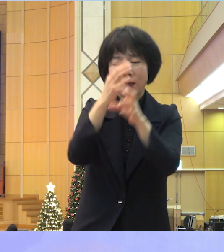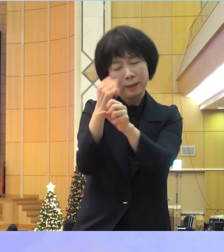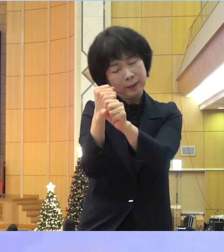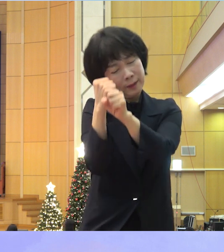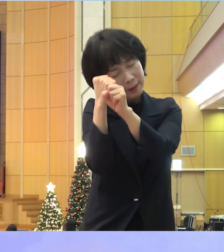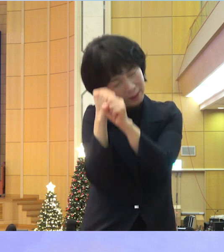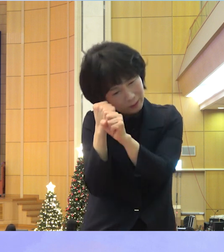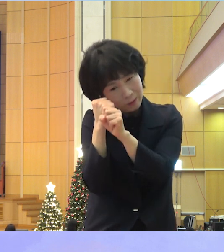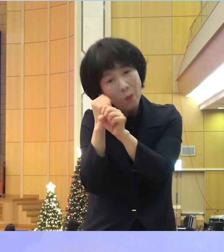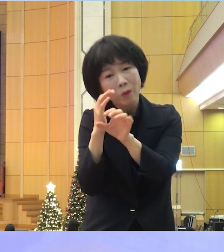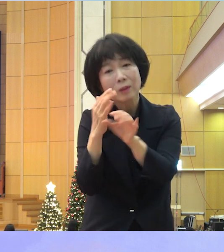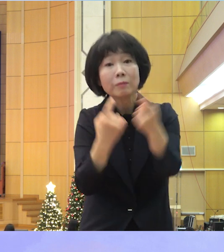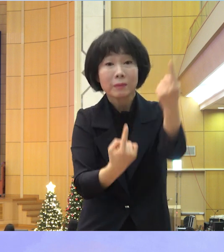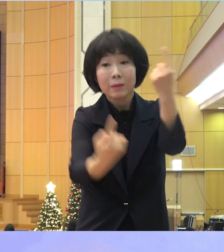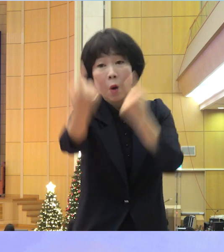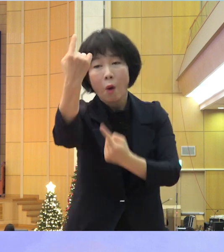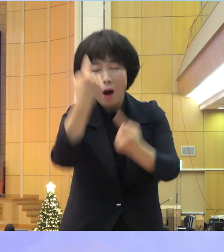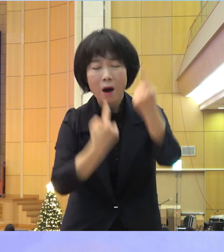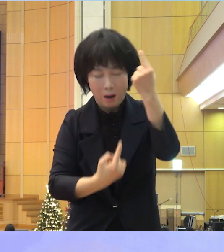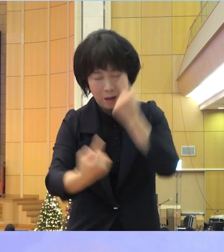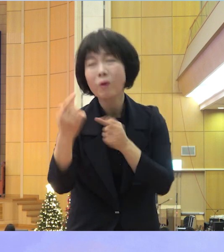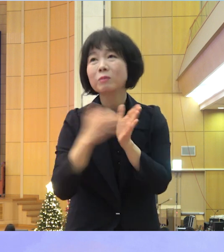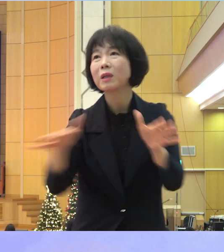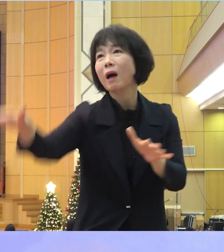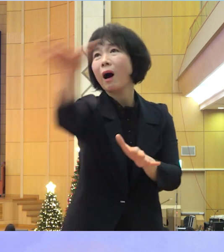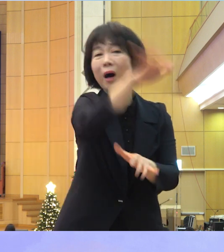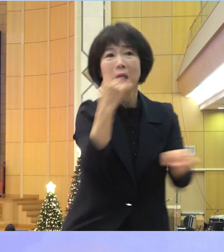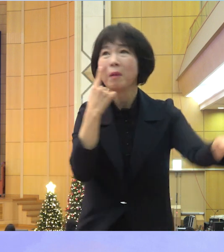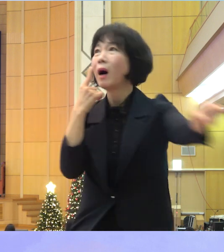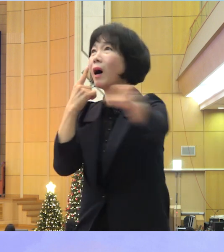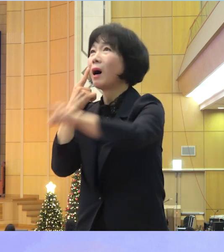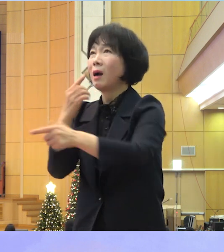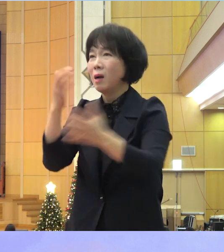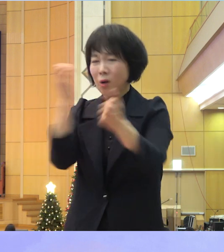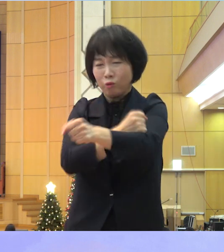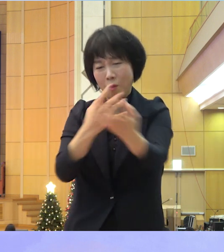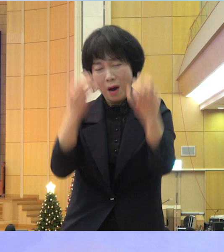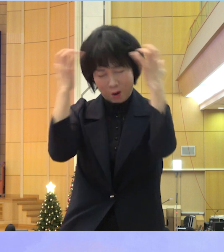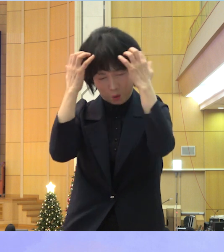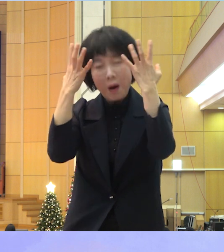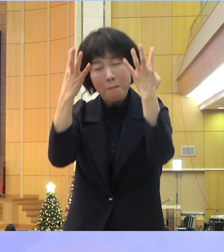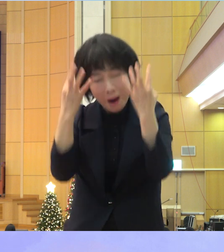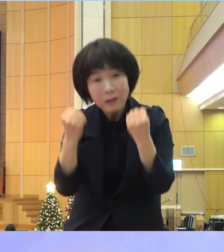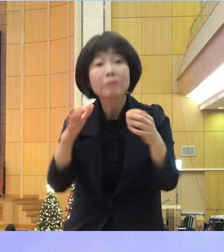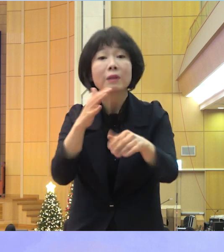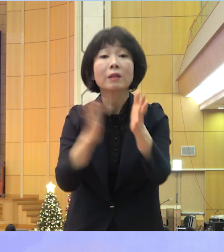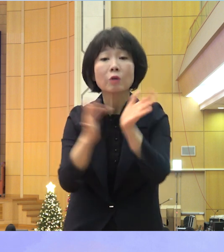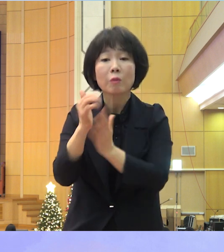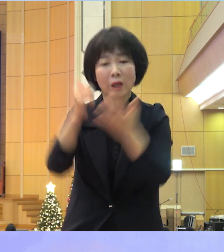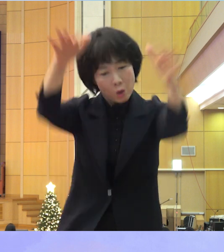짊어지고 주님 앞에 나왔습니다. 수고하고 무거운 짐자들아 다 내게로 오라.